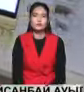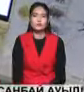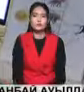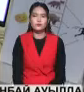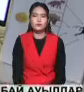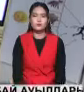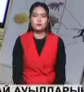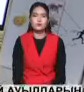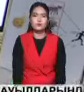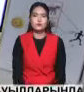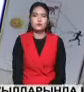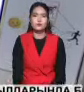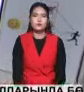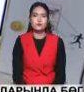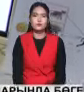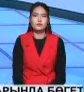Самат Орынбаев, Астана Таймс.